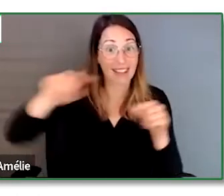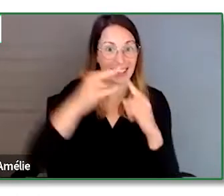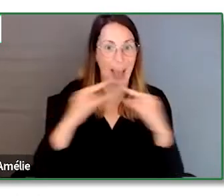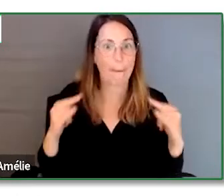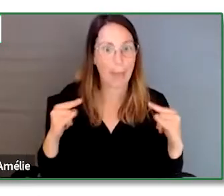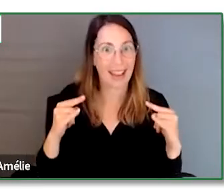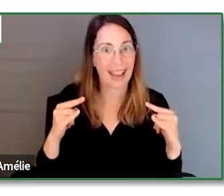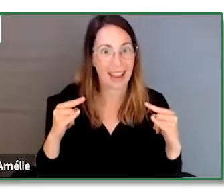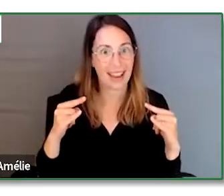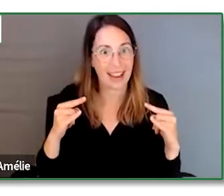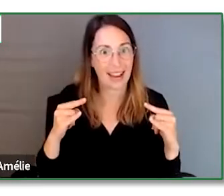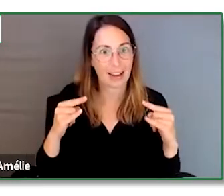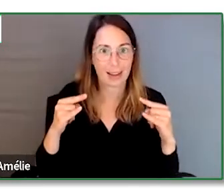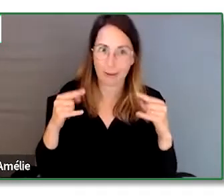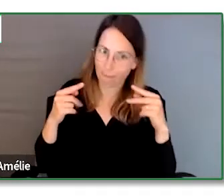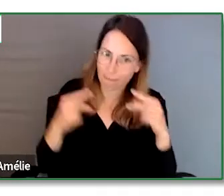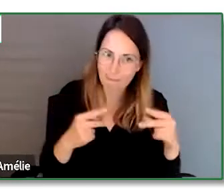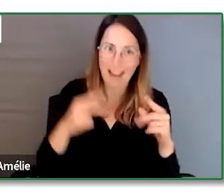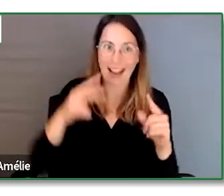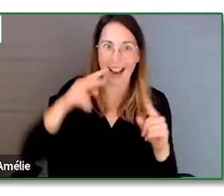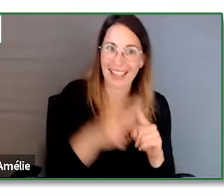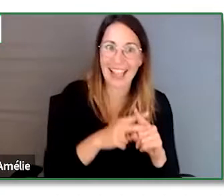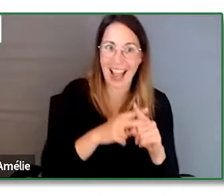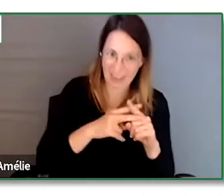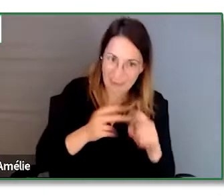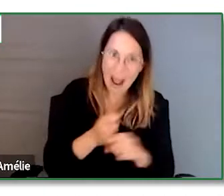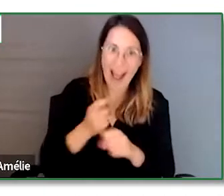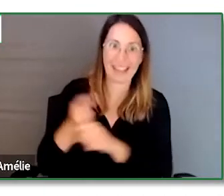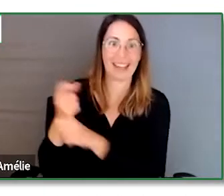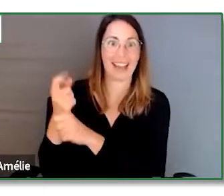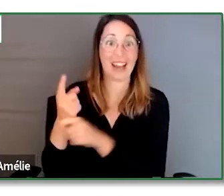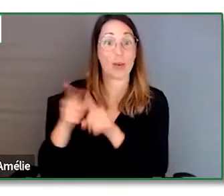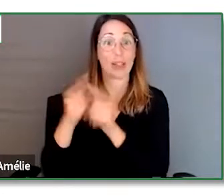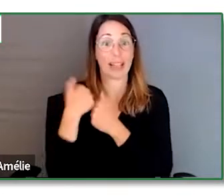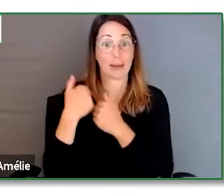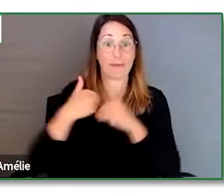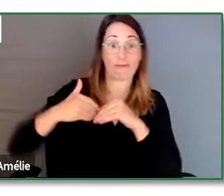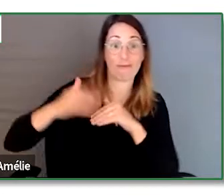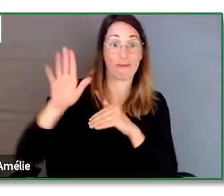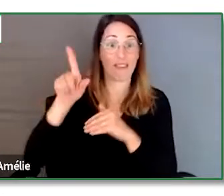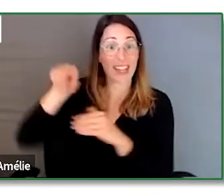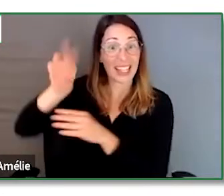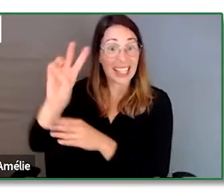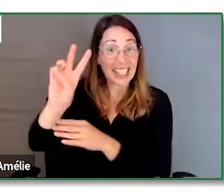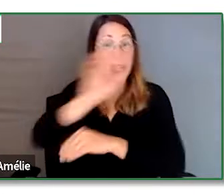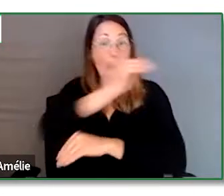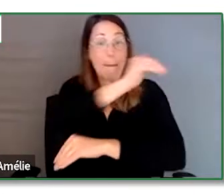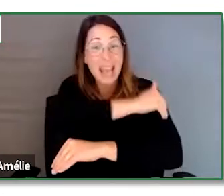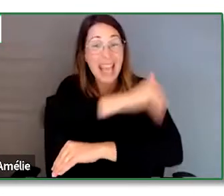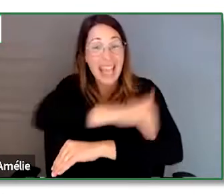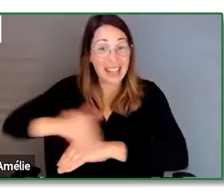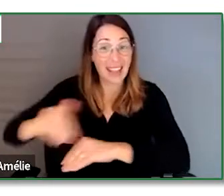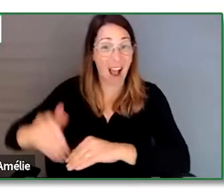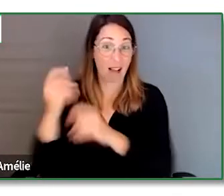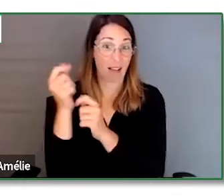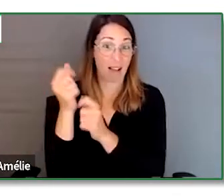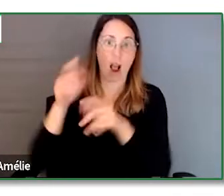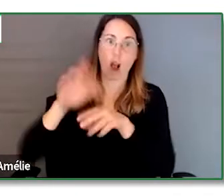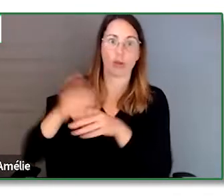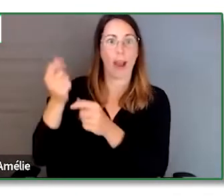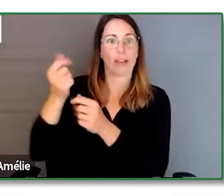année. On est responsable de plus de 26 milliards de dollars d'actifs en